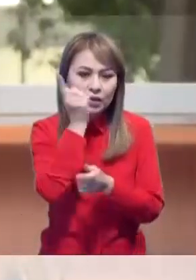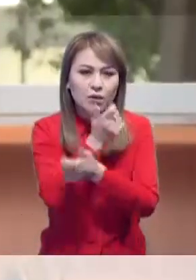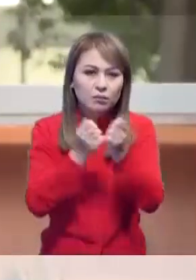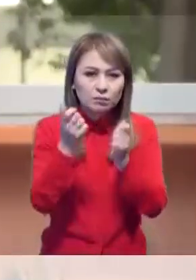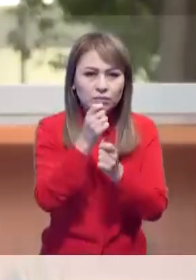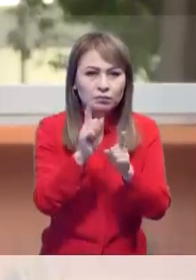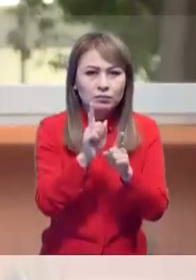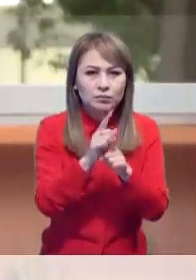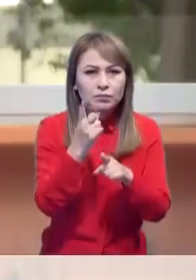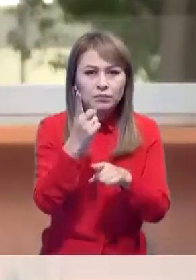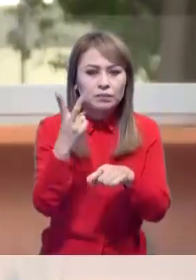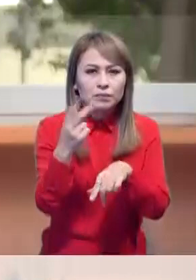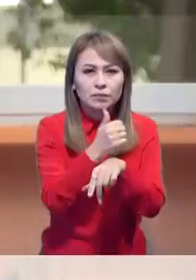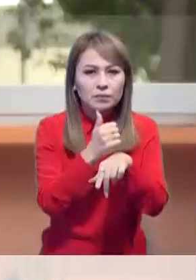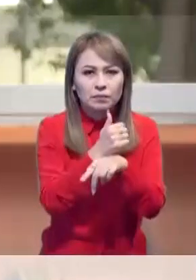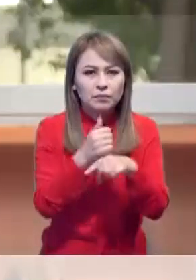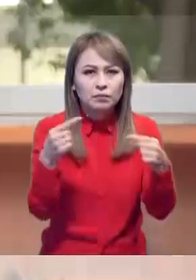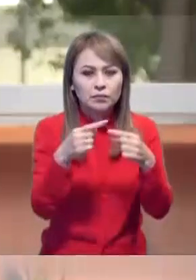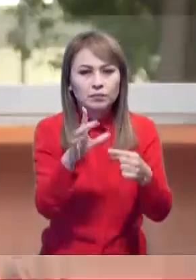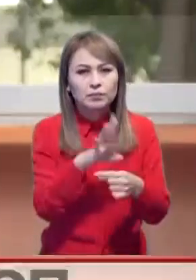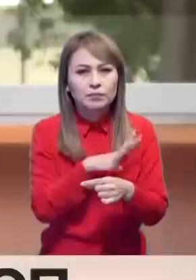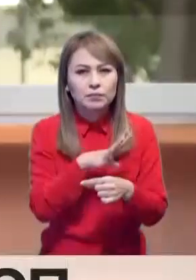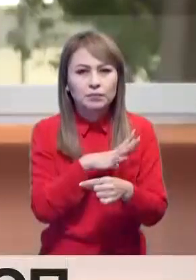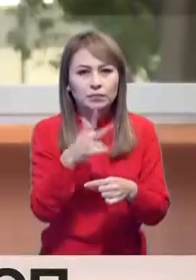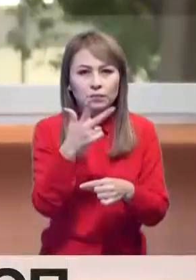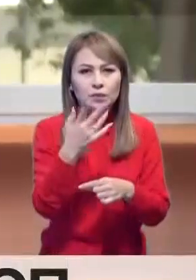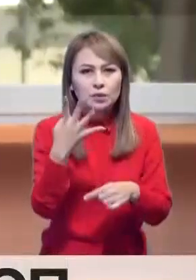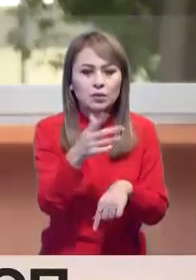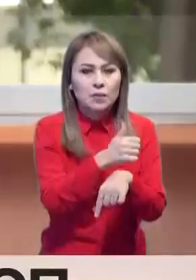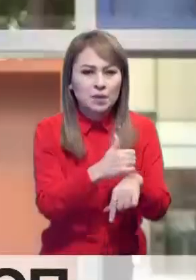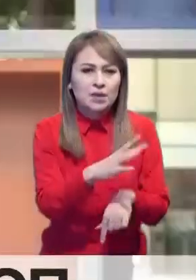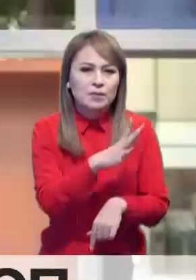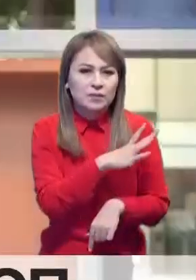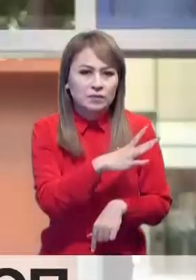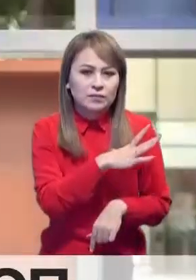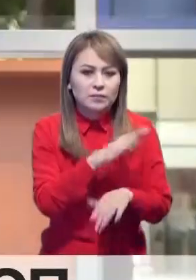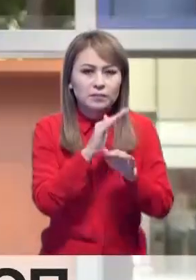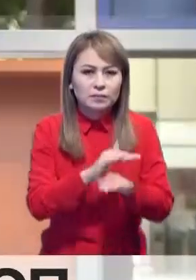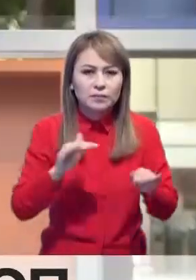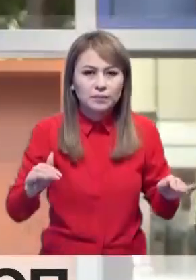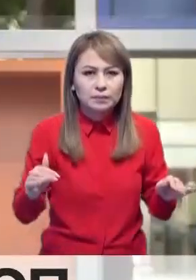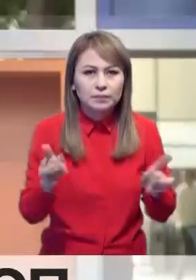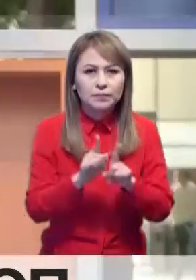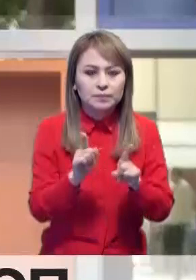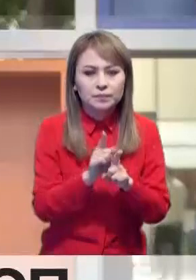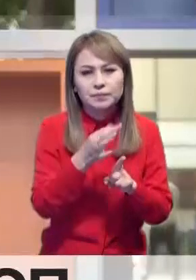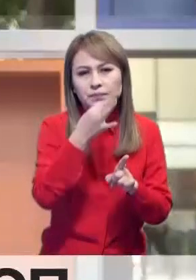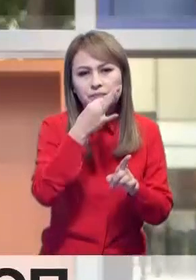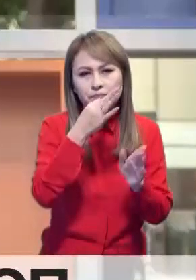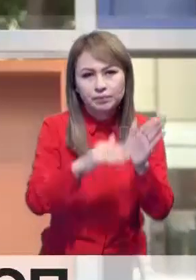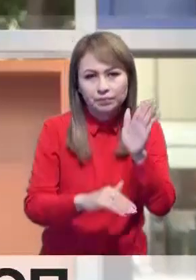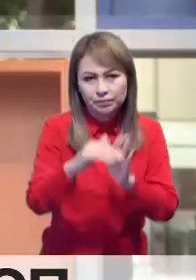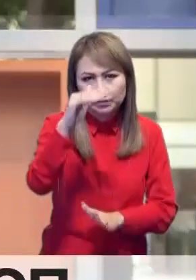айтсақ, айтылмай 1-2 сағат отырады деп. Болады осындай 3-4 сағат отыратын. Балалардың ерте жастан